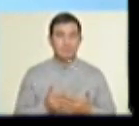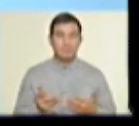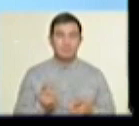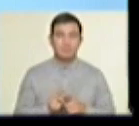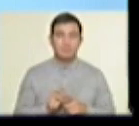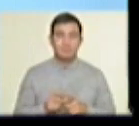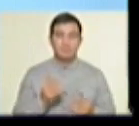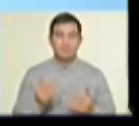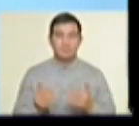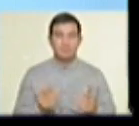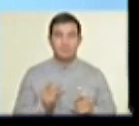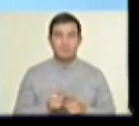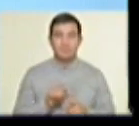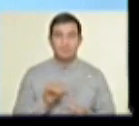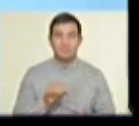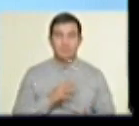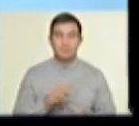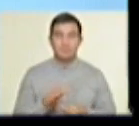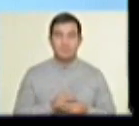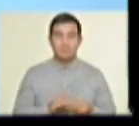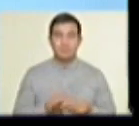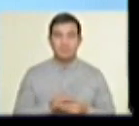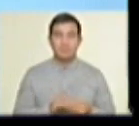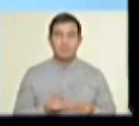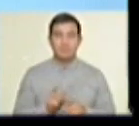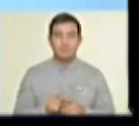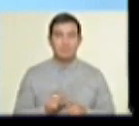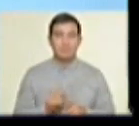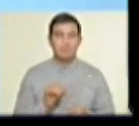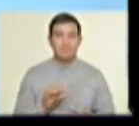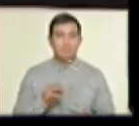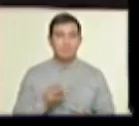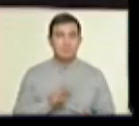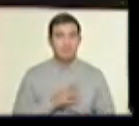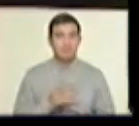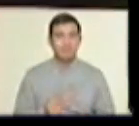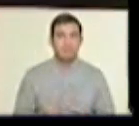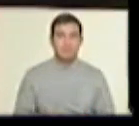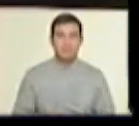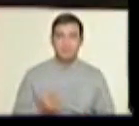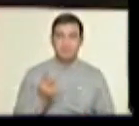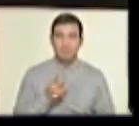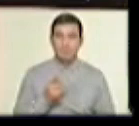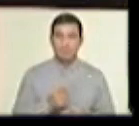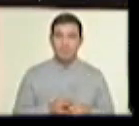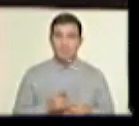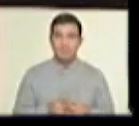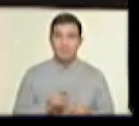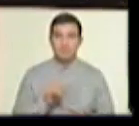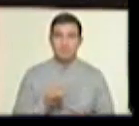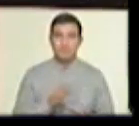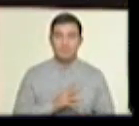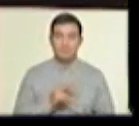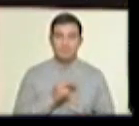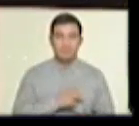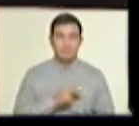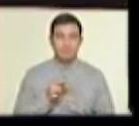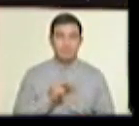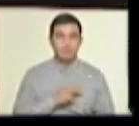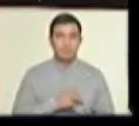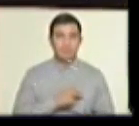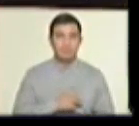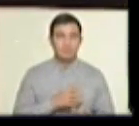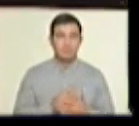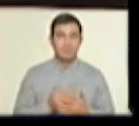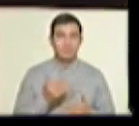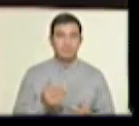bu so'zimiz takroriy ot hisoblanadi. Chunki ikkinchi qismiga ish so'zidan oldin